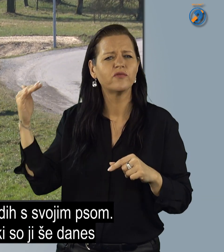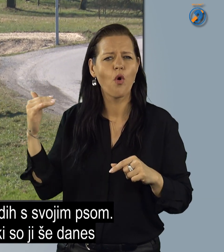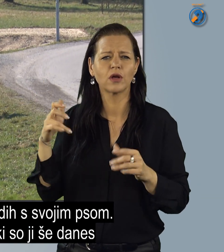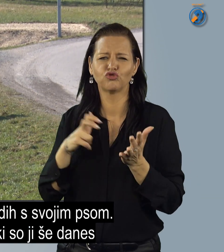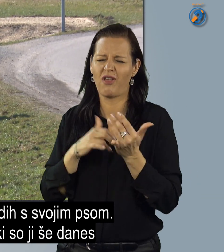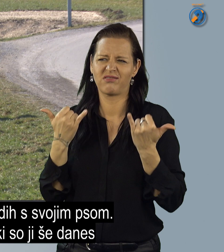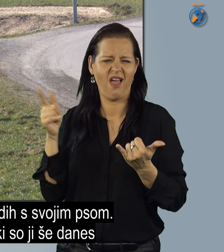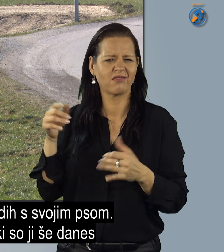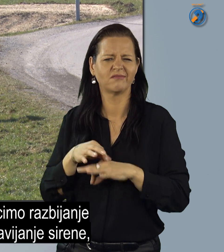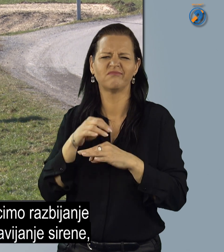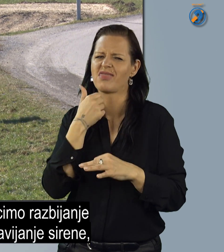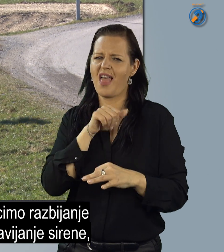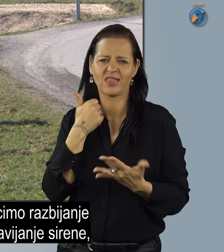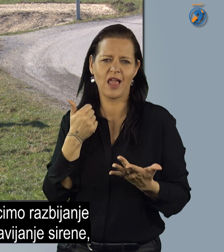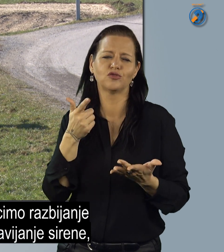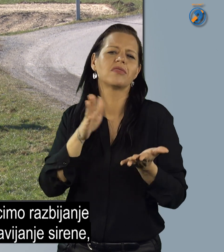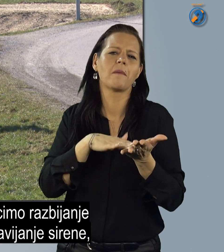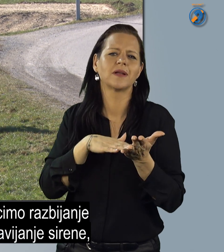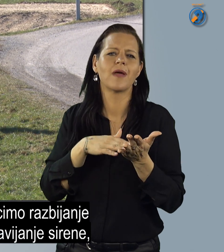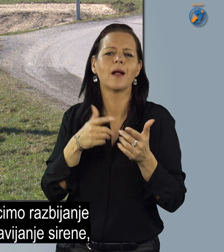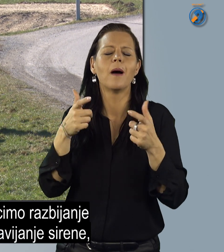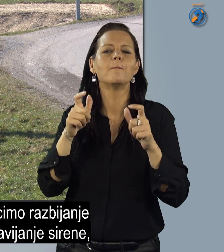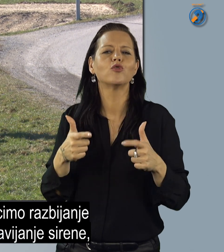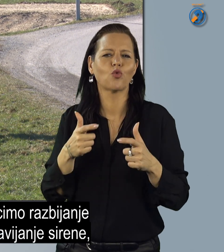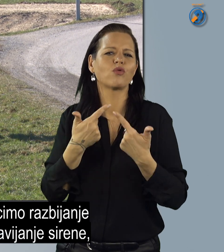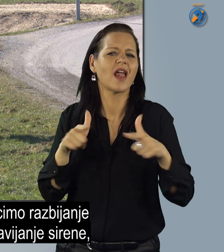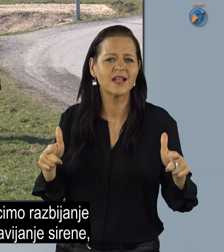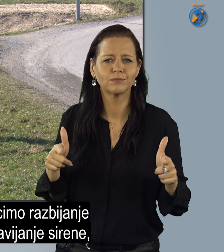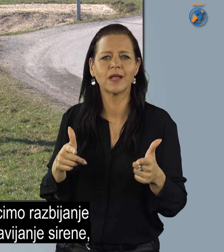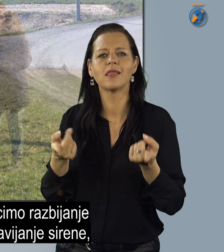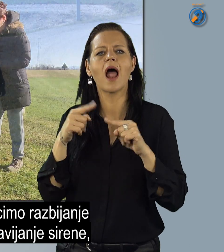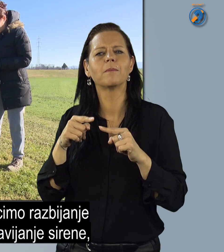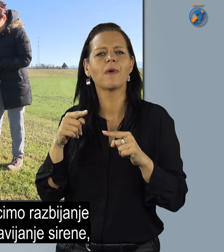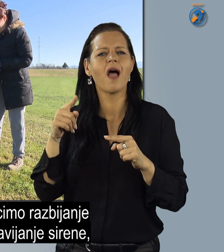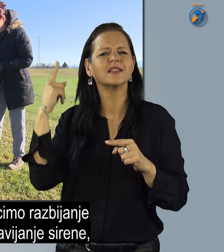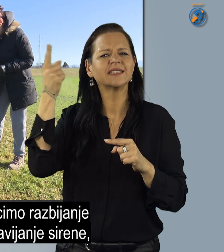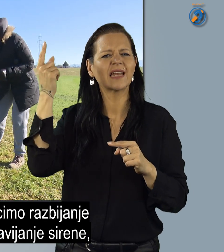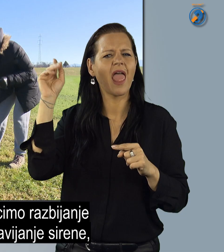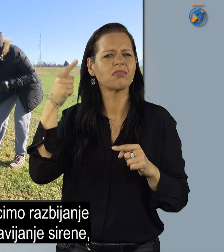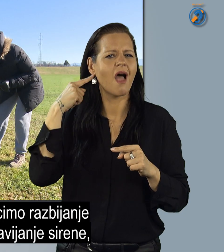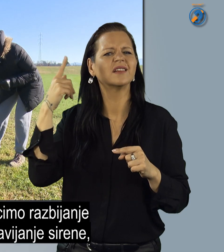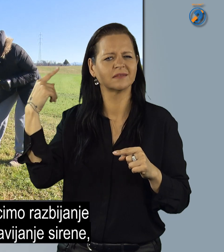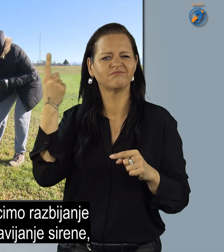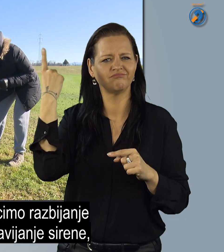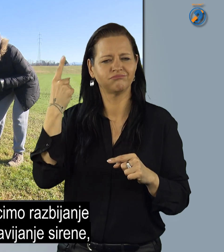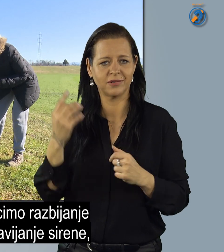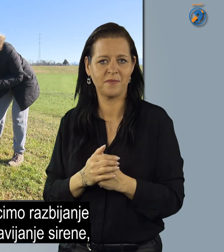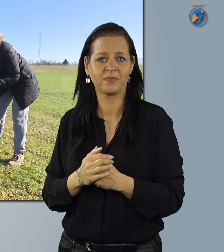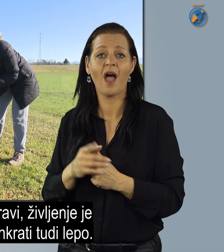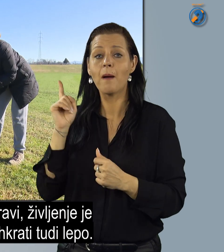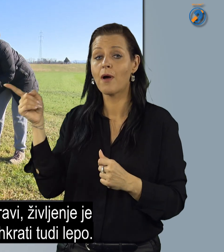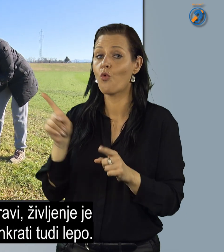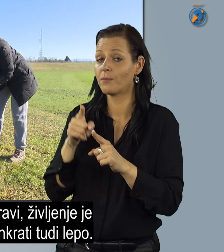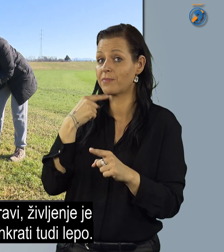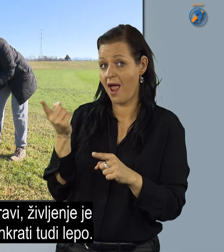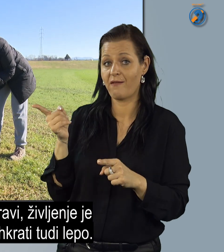Nekateri zvoki so ji še danes nadležni, recimo razbijanje posode ali zavijanje sirene. Vendar, kot